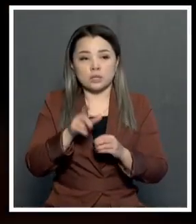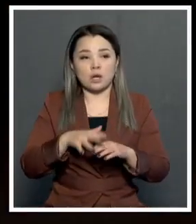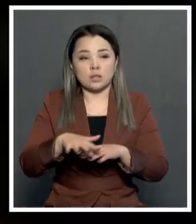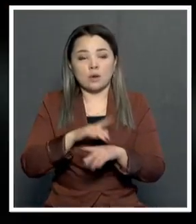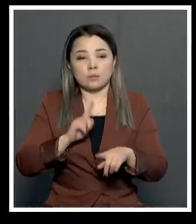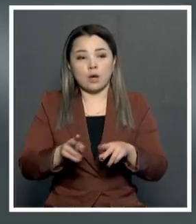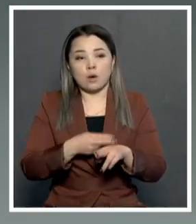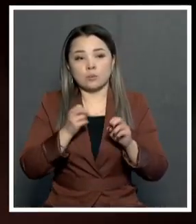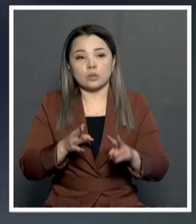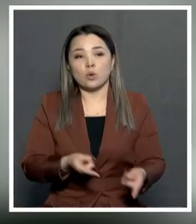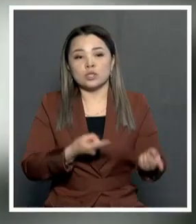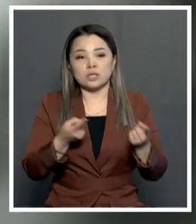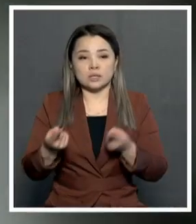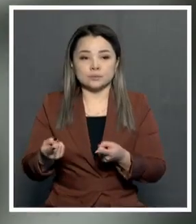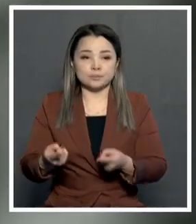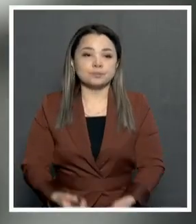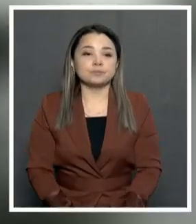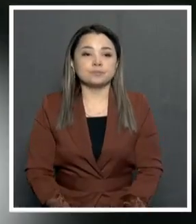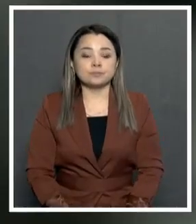қауіпсіз жерге көшірілді.